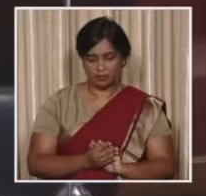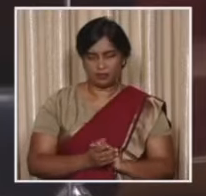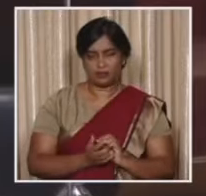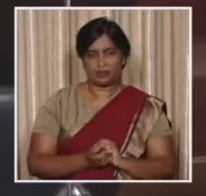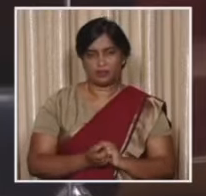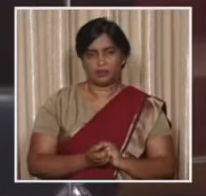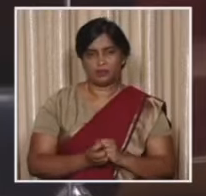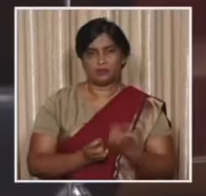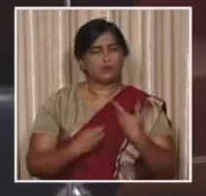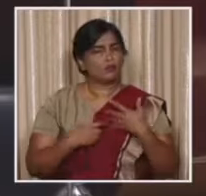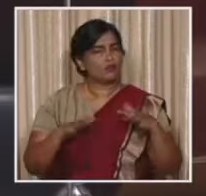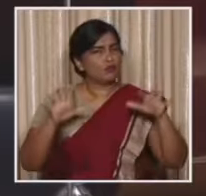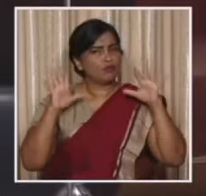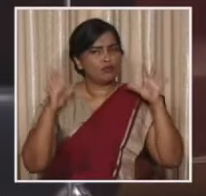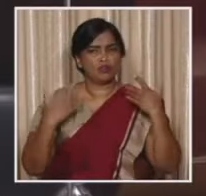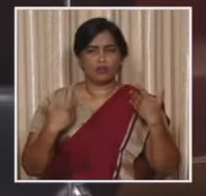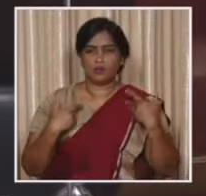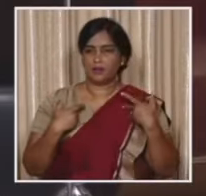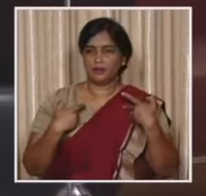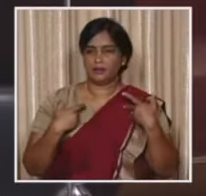Ini batera dah agak ni,